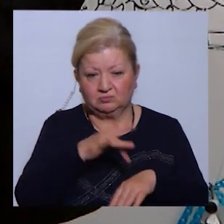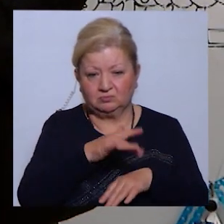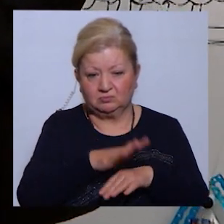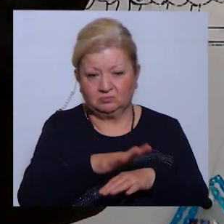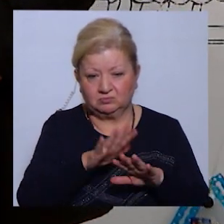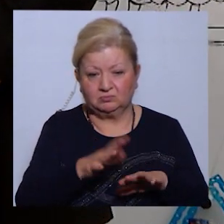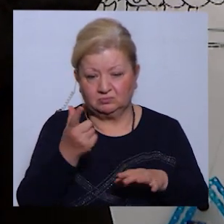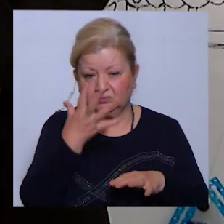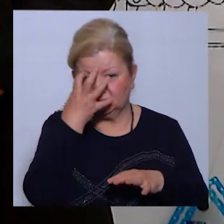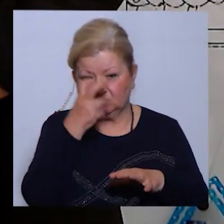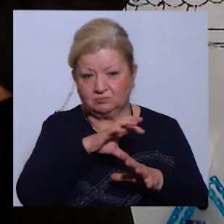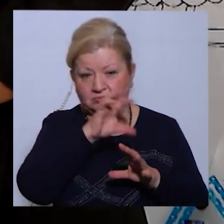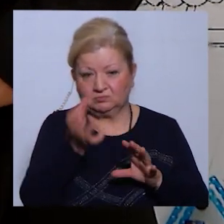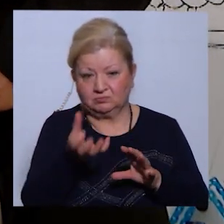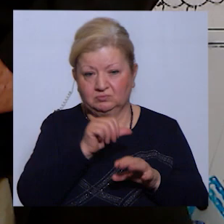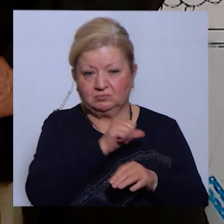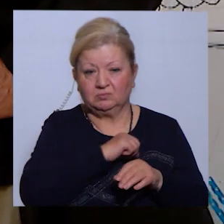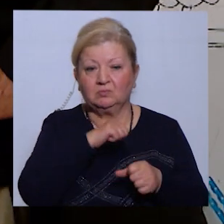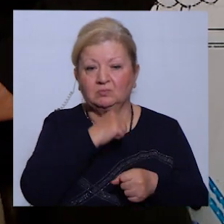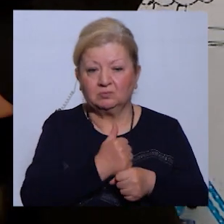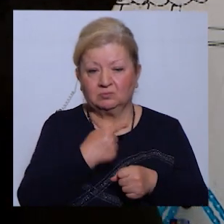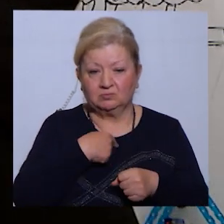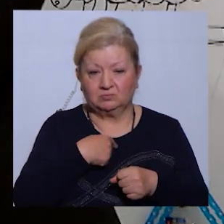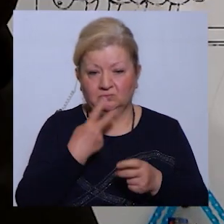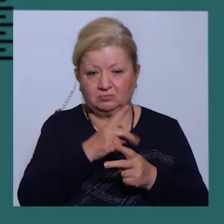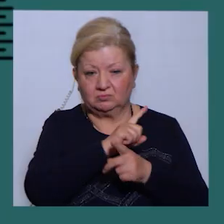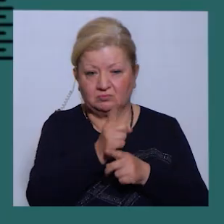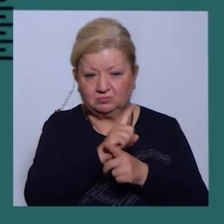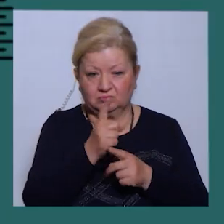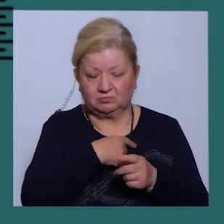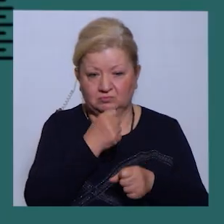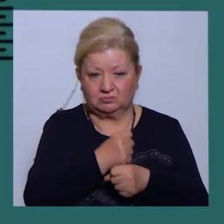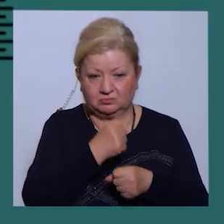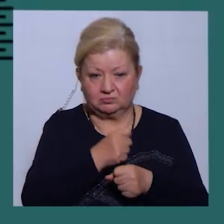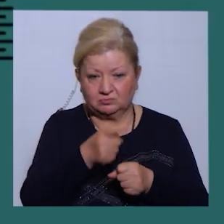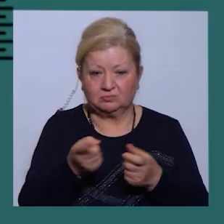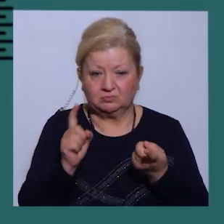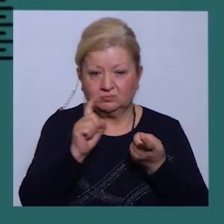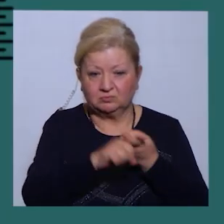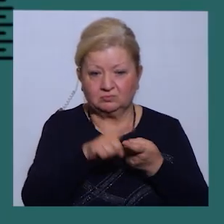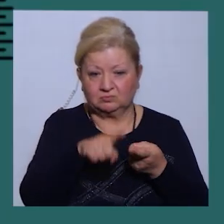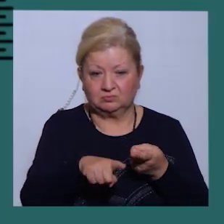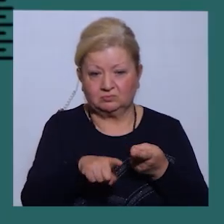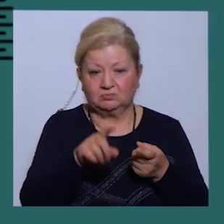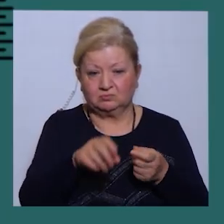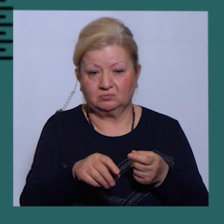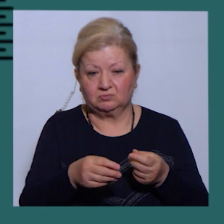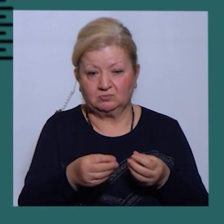გადავატრიალო ეს სურათი. მთავარია, რომ მე შევქნა სენსორი, რომელიც ამ მოვლენასთან, ამ მოვლენის საშუალებით